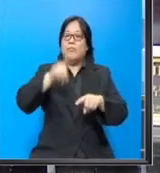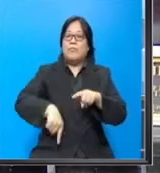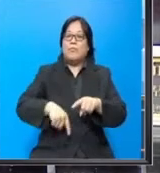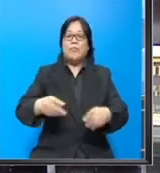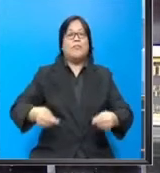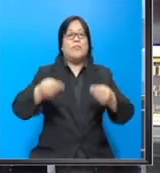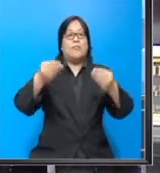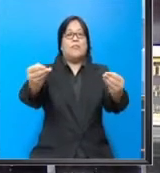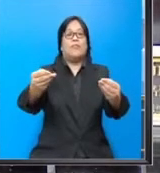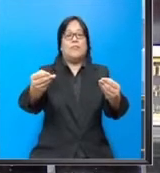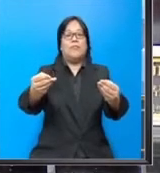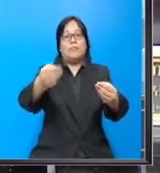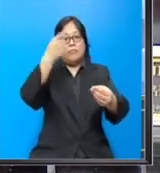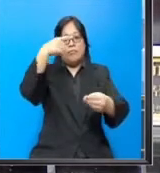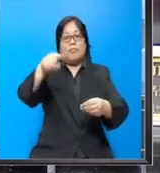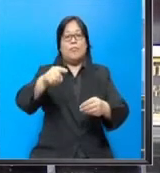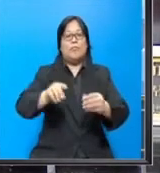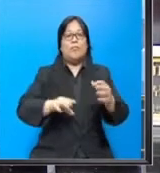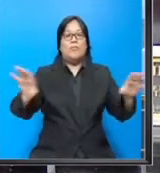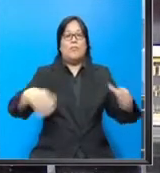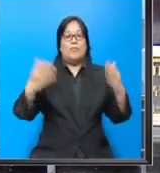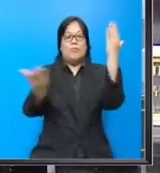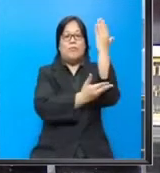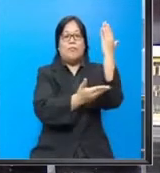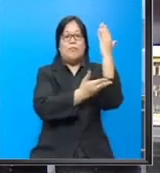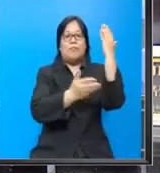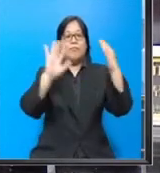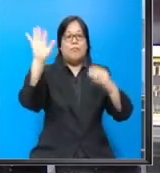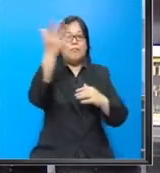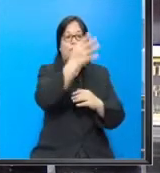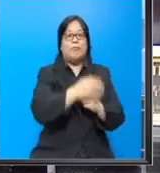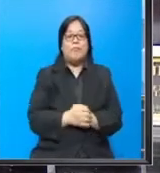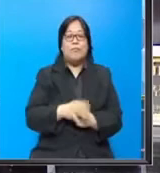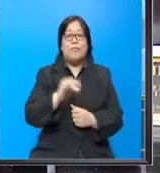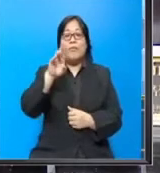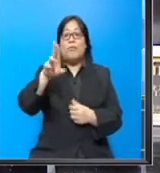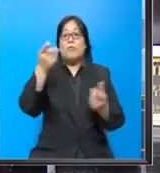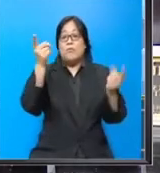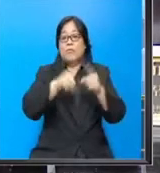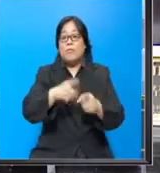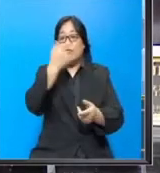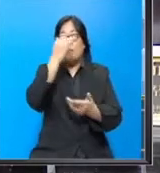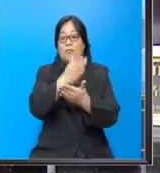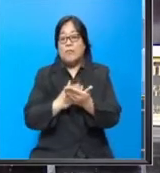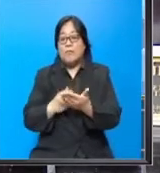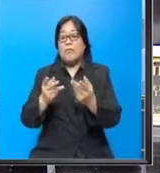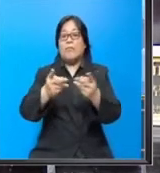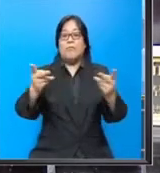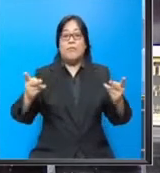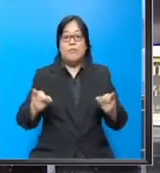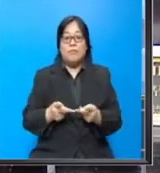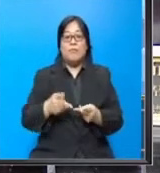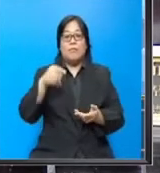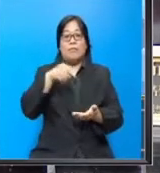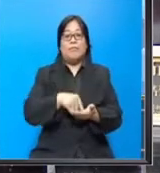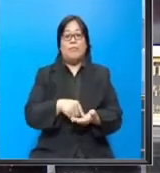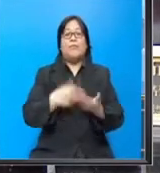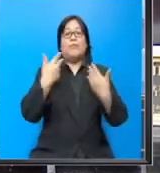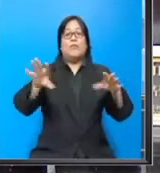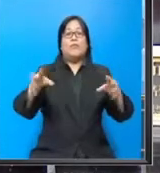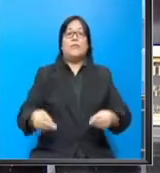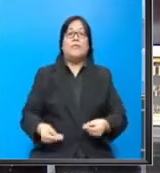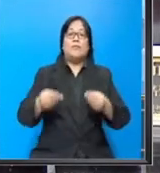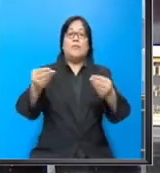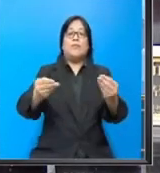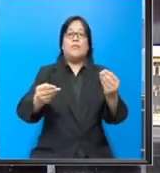akan diberi kebenaran untuk pembalakan isu yang berlaku ilah sembah Gan diantara kawasan ini telah pun